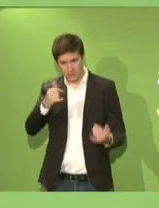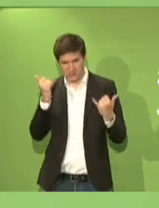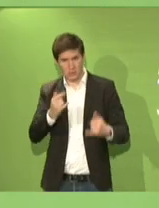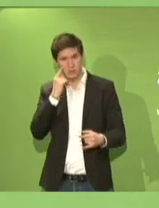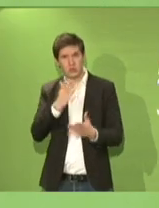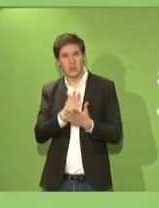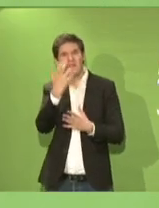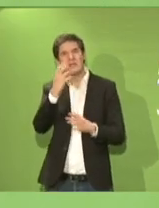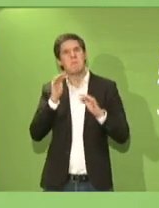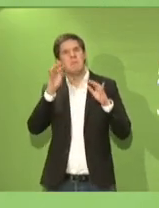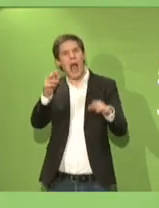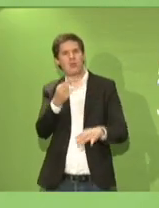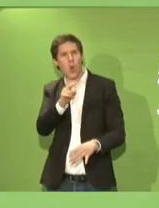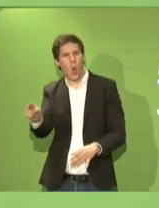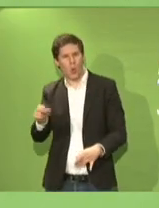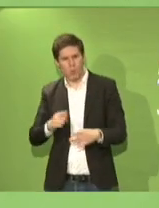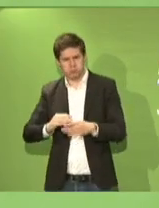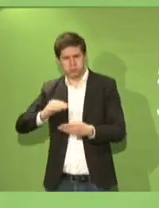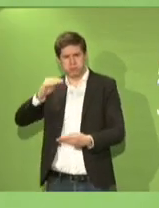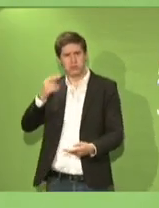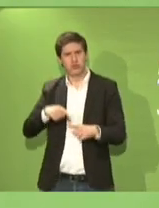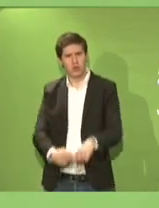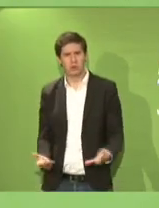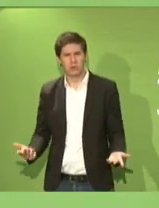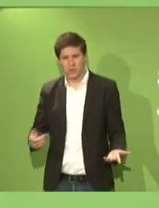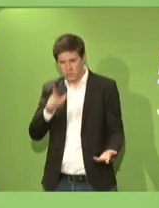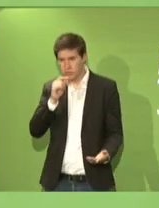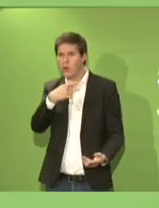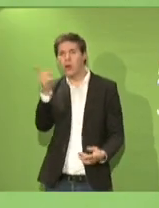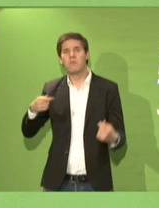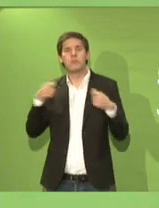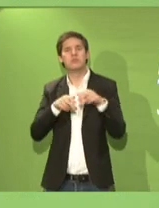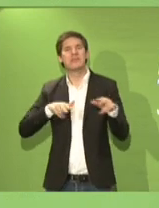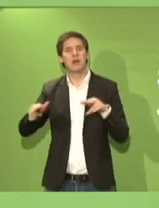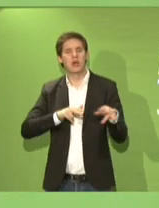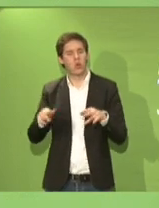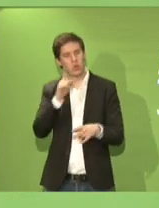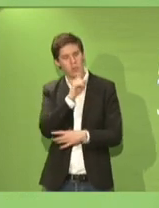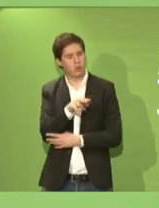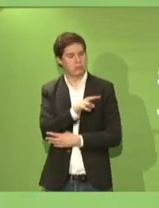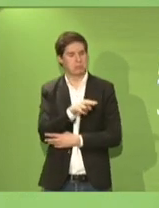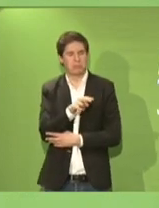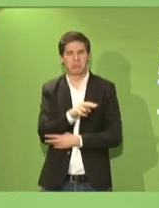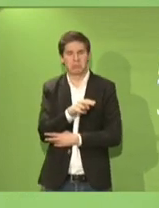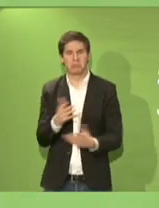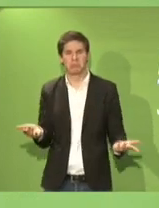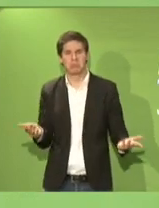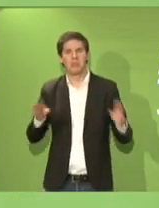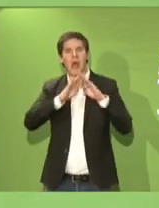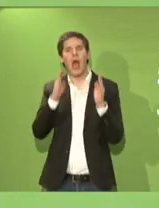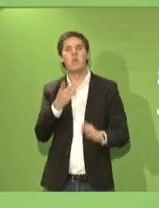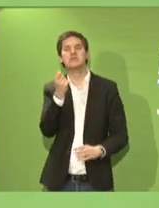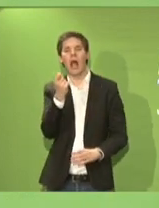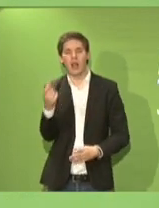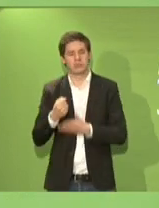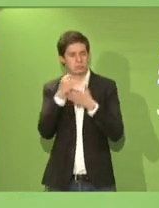50 Milliarden Euro angeschwollen. Die Bundesregierung, die schaut tatenlos zu. Die im Haushalt vorgesehenen Mittel sind ein Tropfen auf